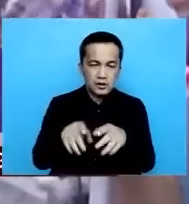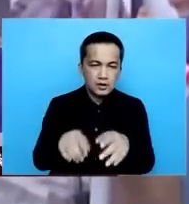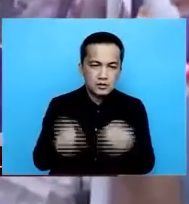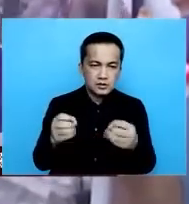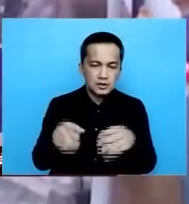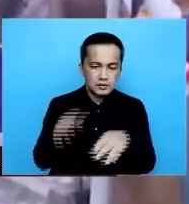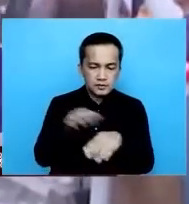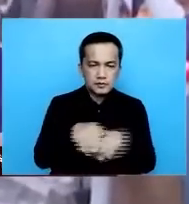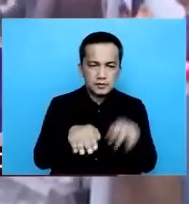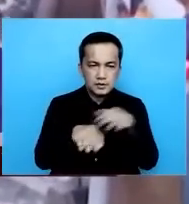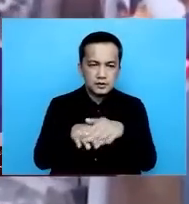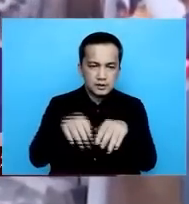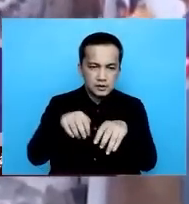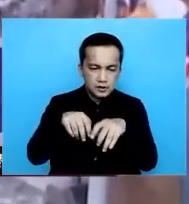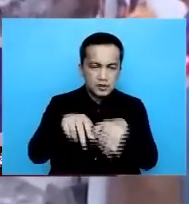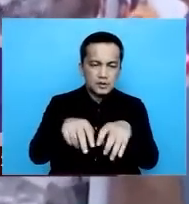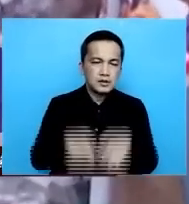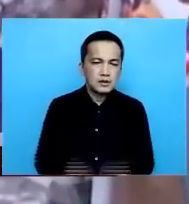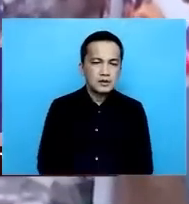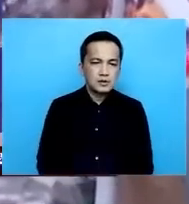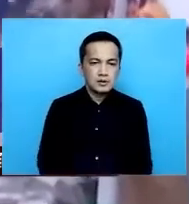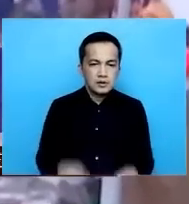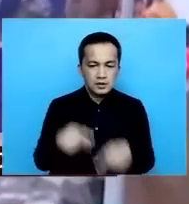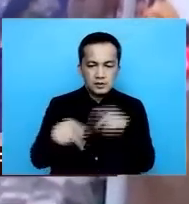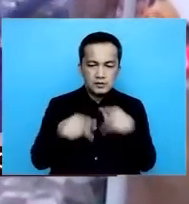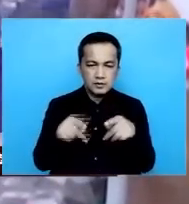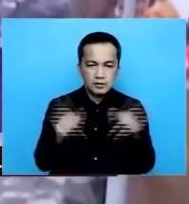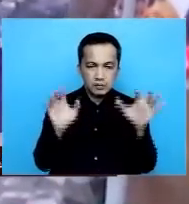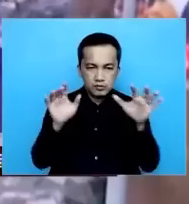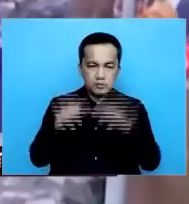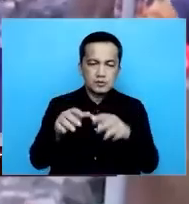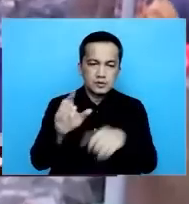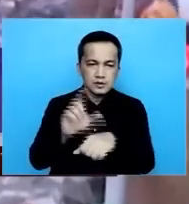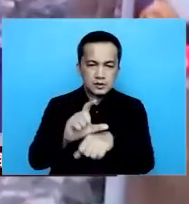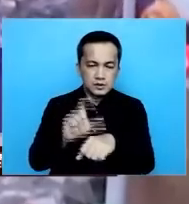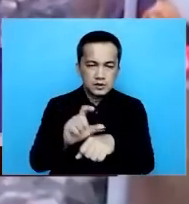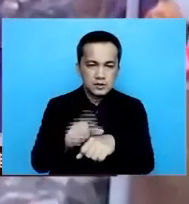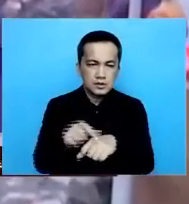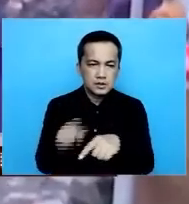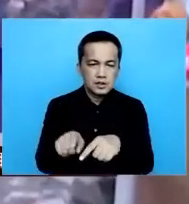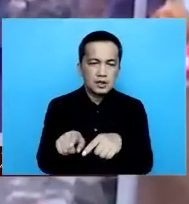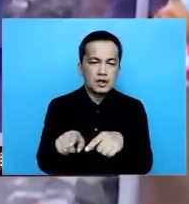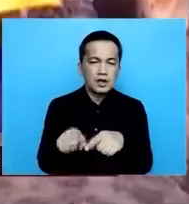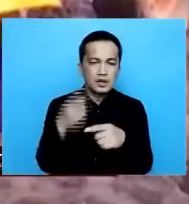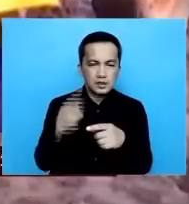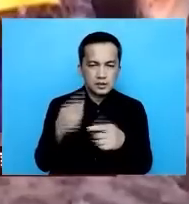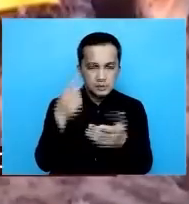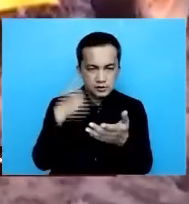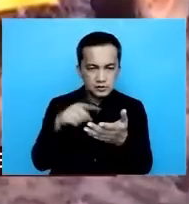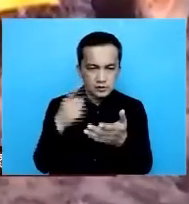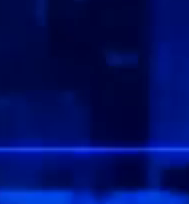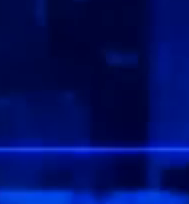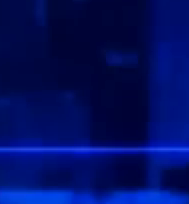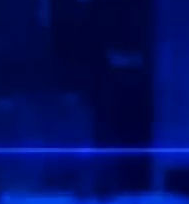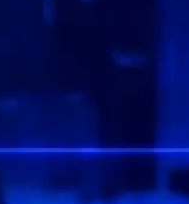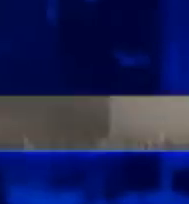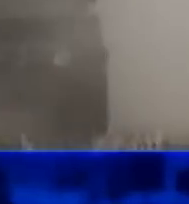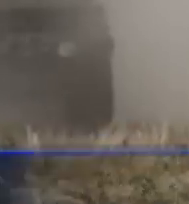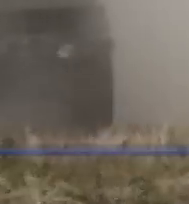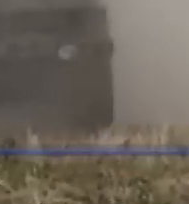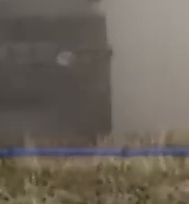nakatuntong. Nagtipon-tipon kasi ang mga tao sa templo para makipista. Iniimbestigahan na yan ng mga otoridad.